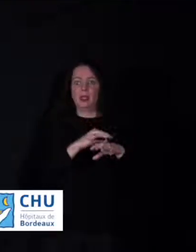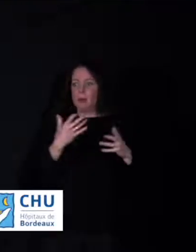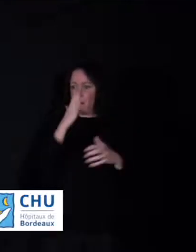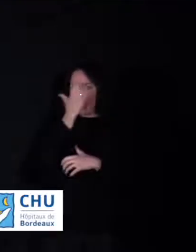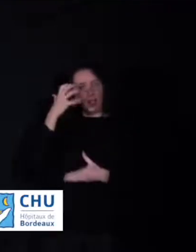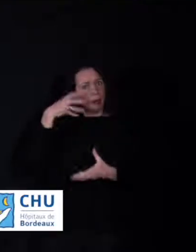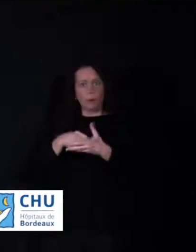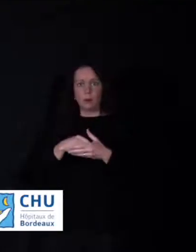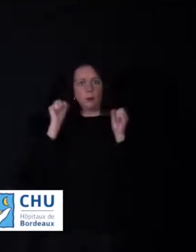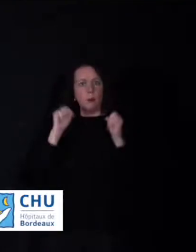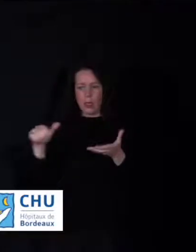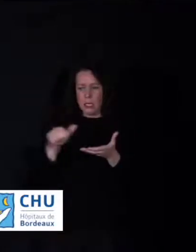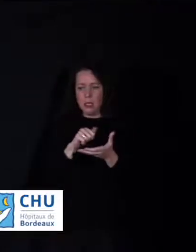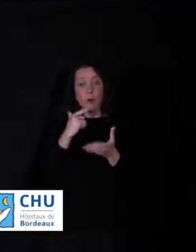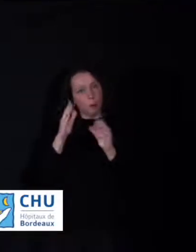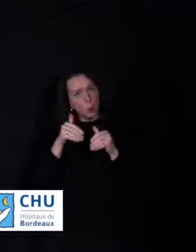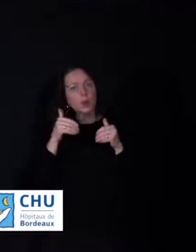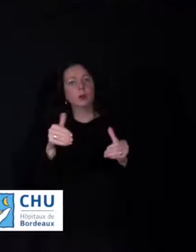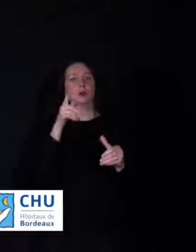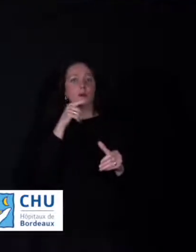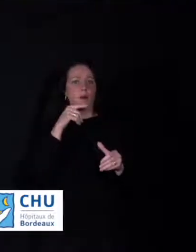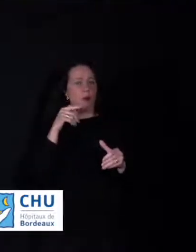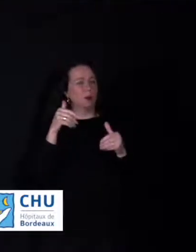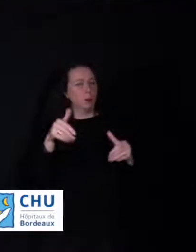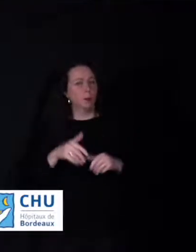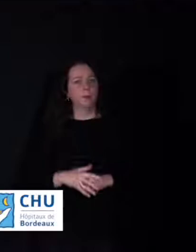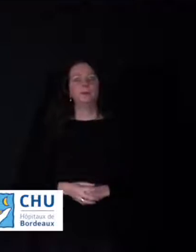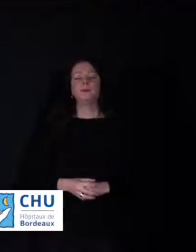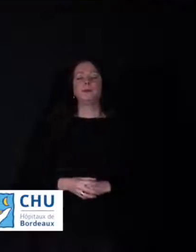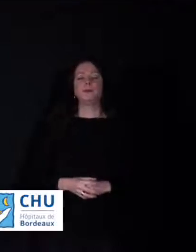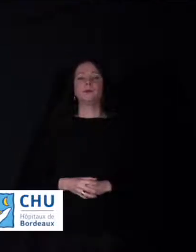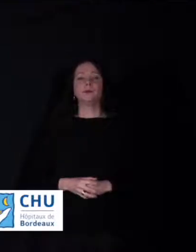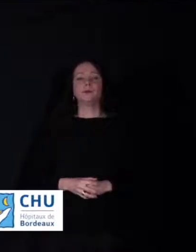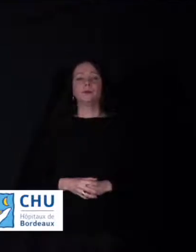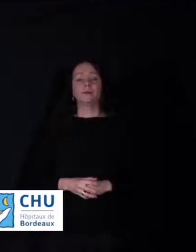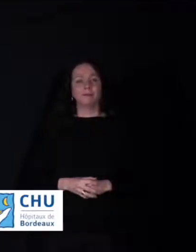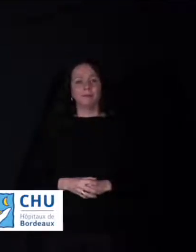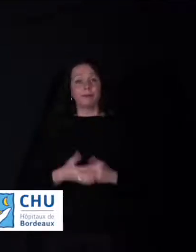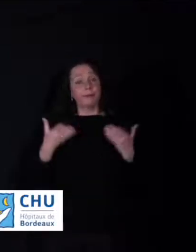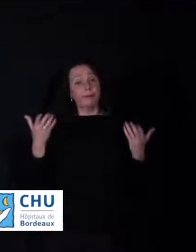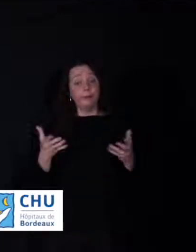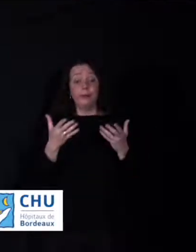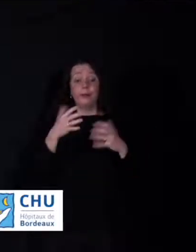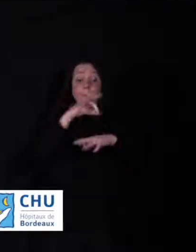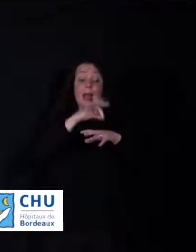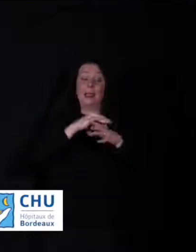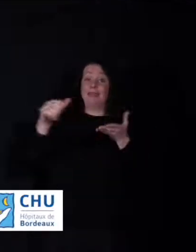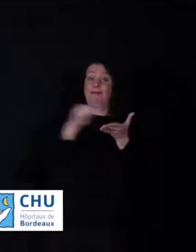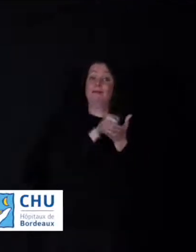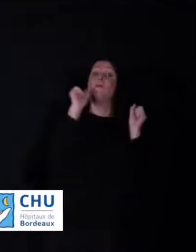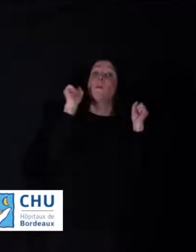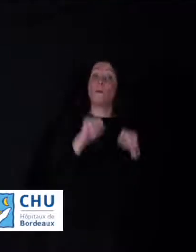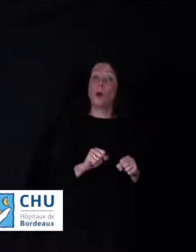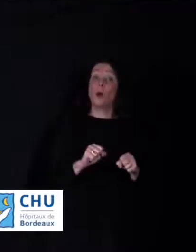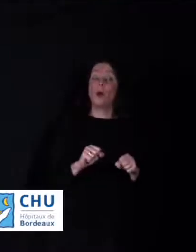éradiquée, donc il faut poursuivre nos efforts. Un exemple, on peut éliminer une maladie, mais sinon, on